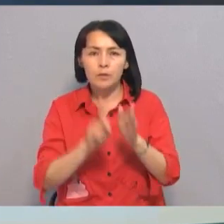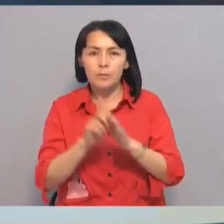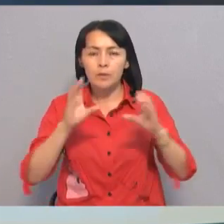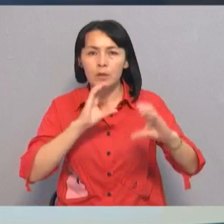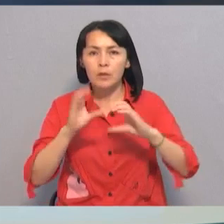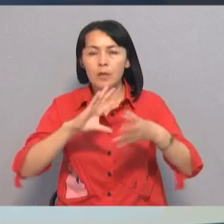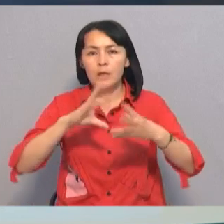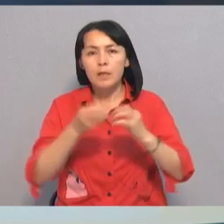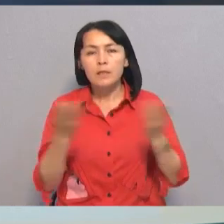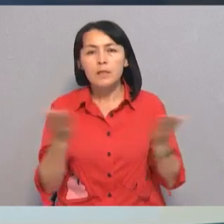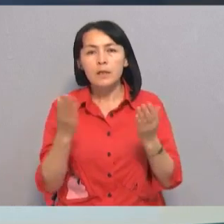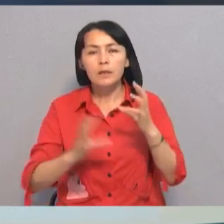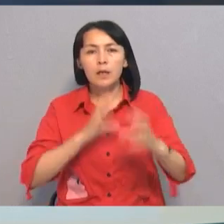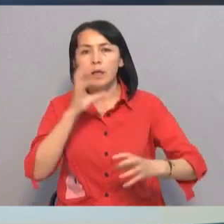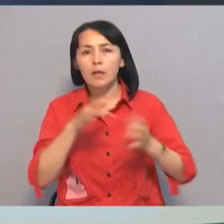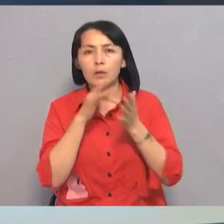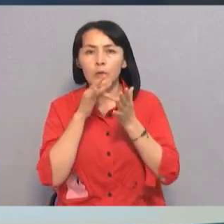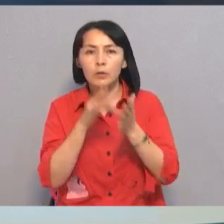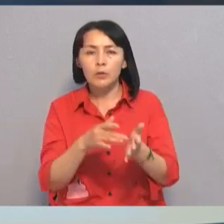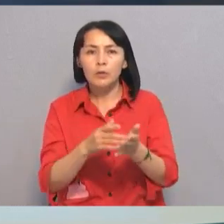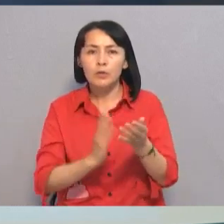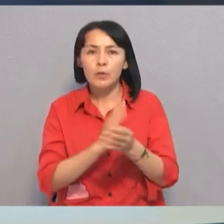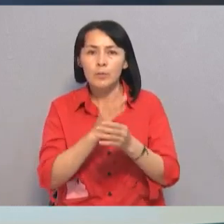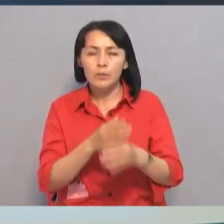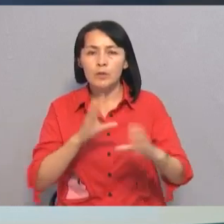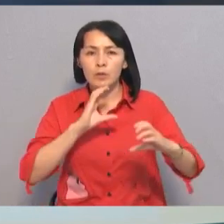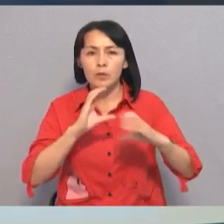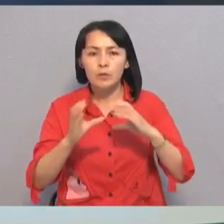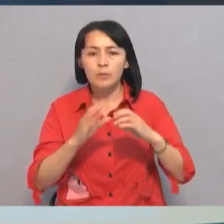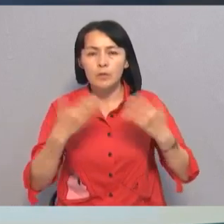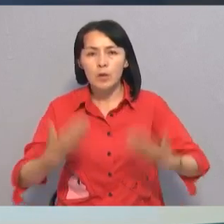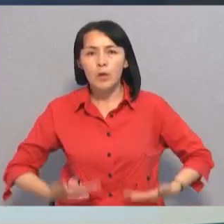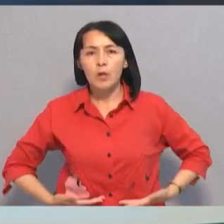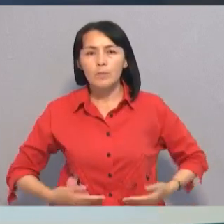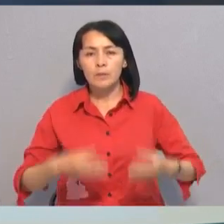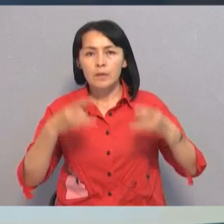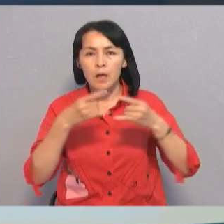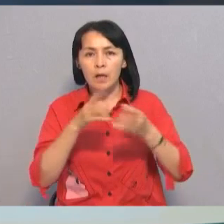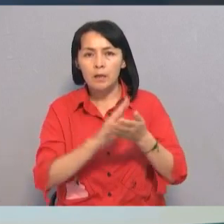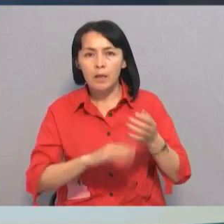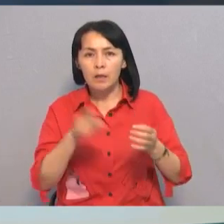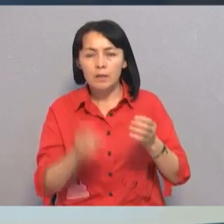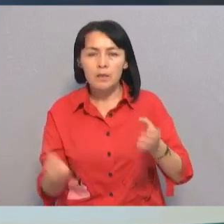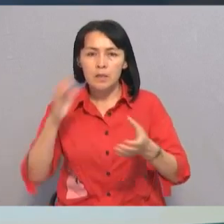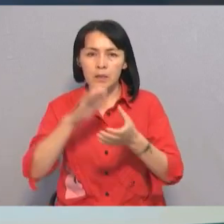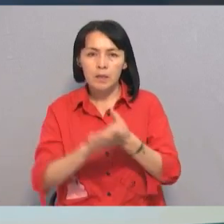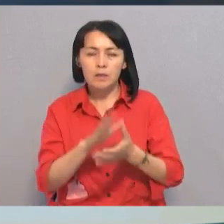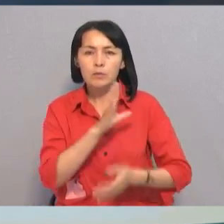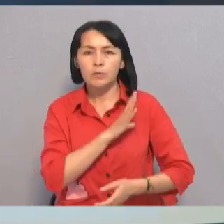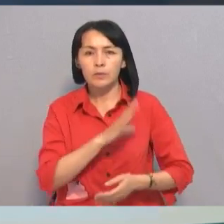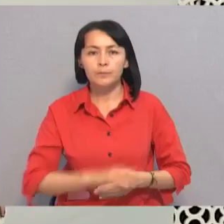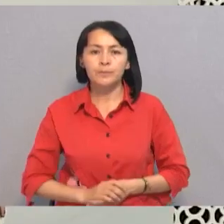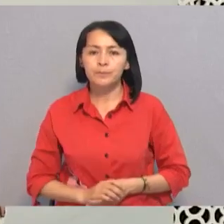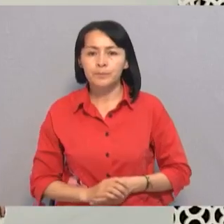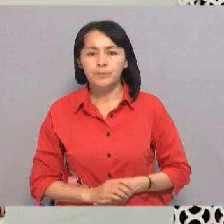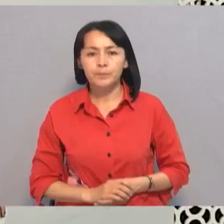орында нәтиже қандай? Халықаралық туризм және меймандостық университетінің тыныс-тіршілігімен арна тілшісі танысып қайтты.